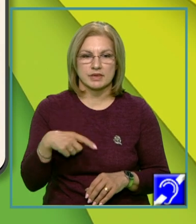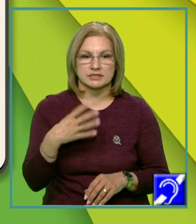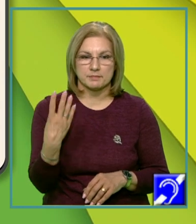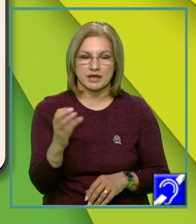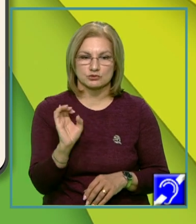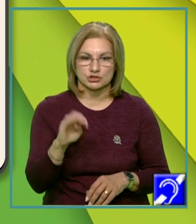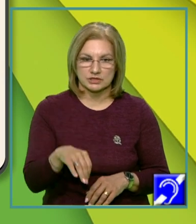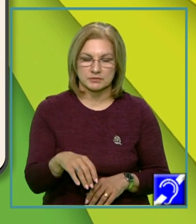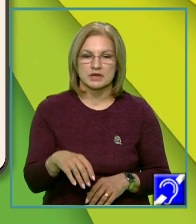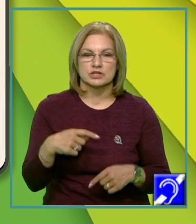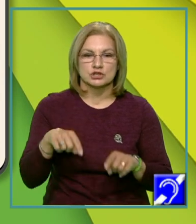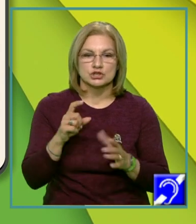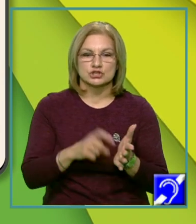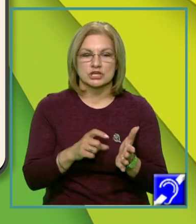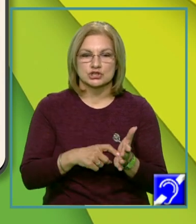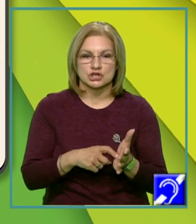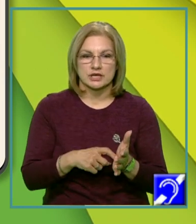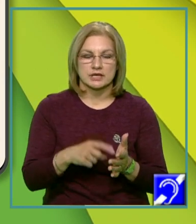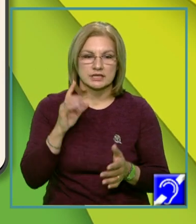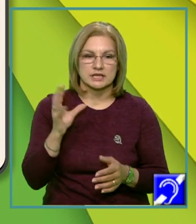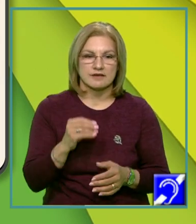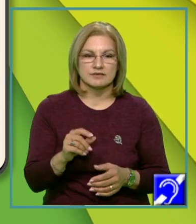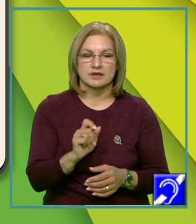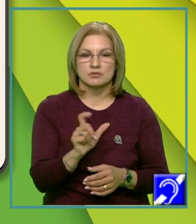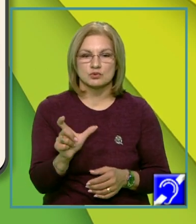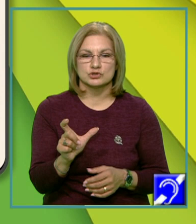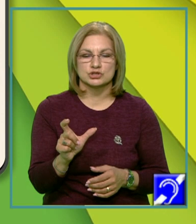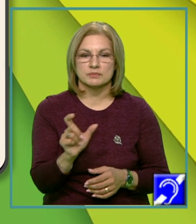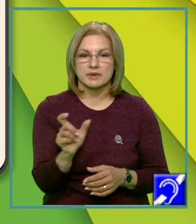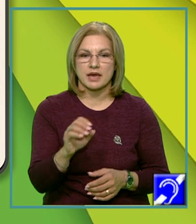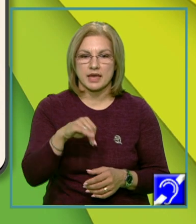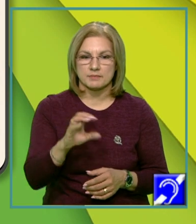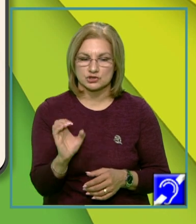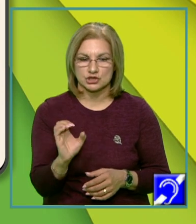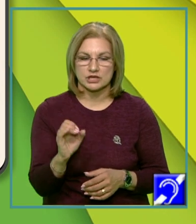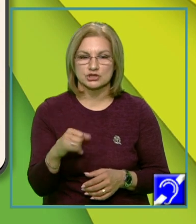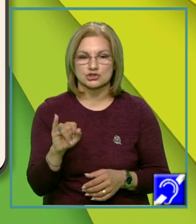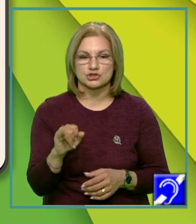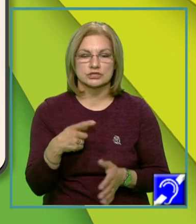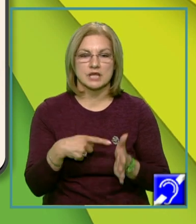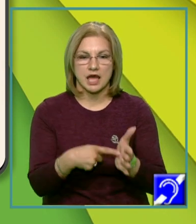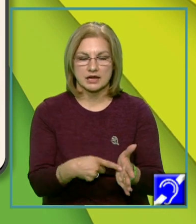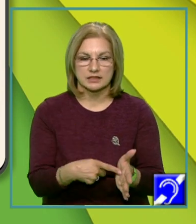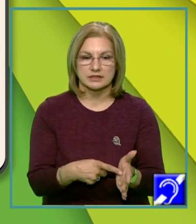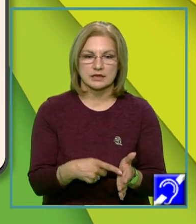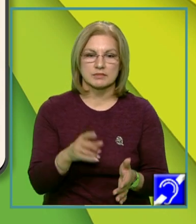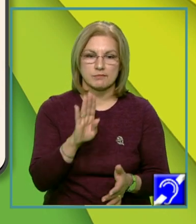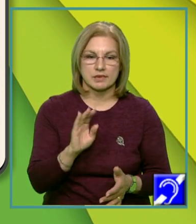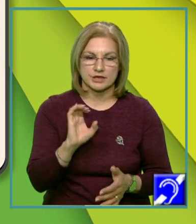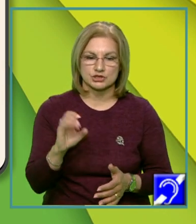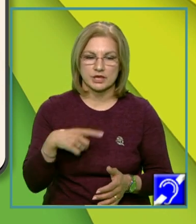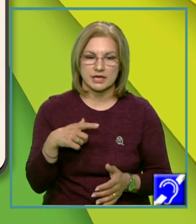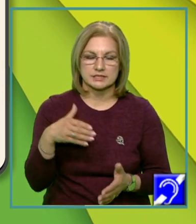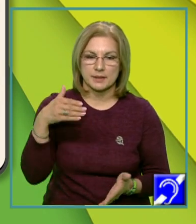cm și necesare să aflăm lungimea segmentului a m c și Să arătăm că b c